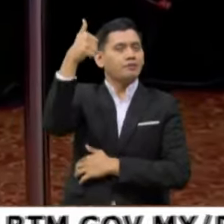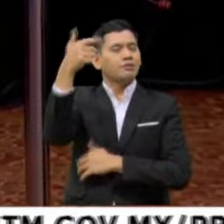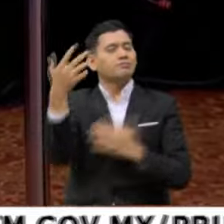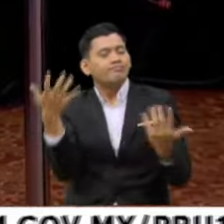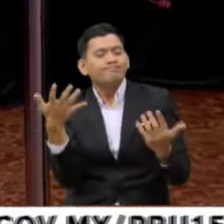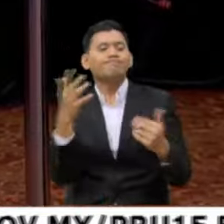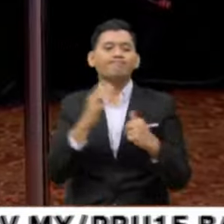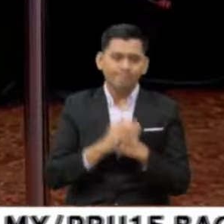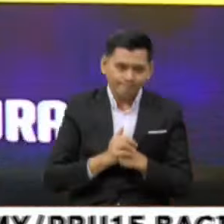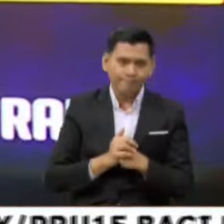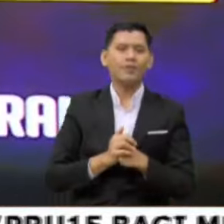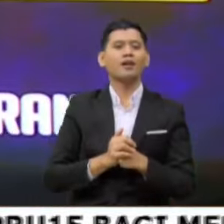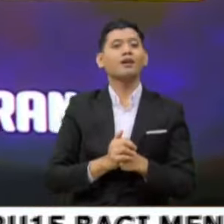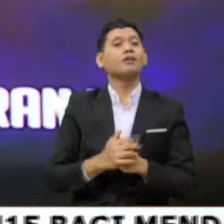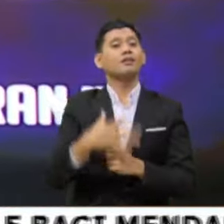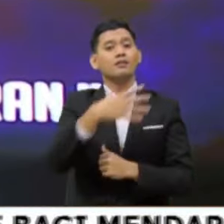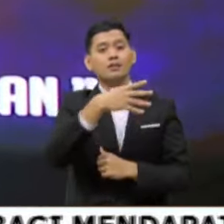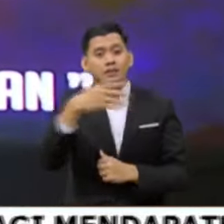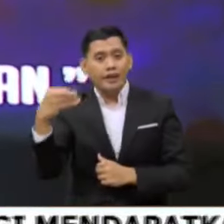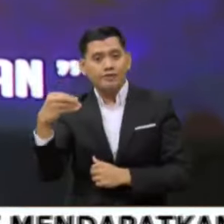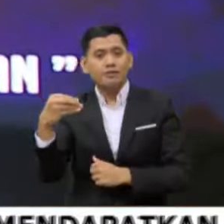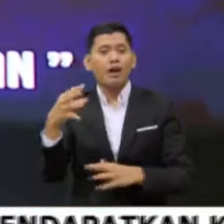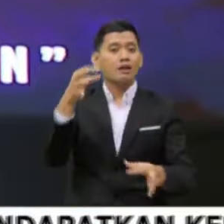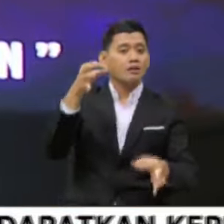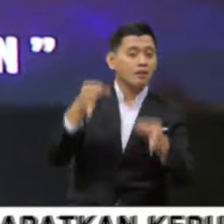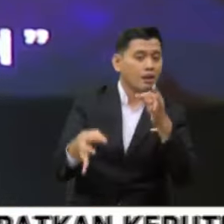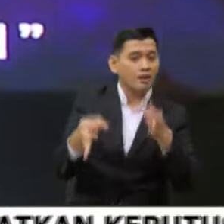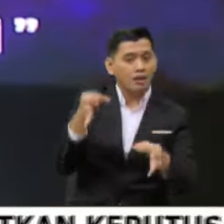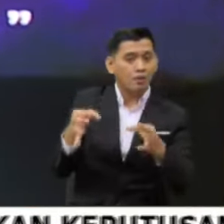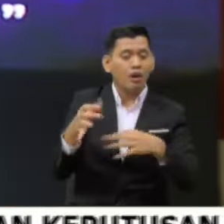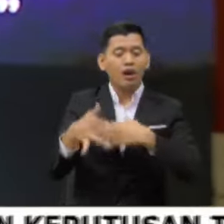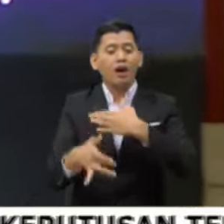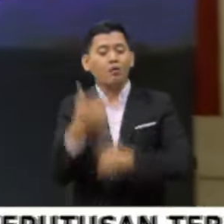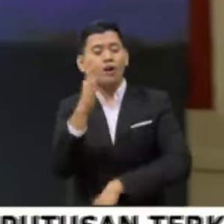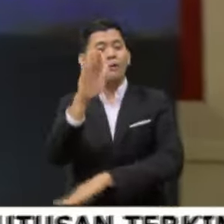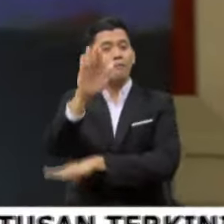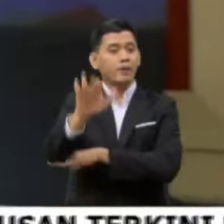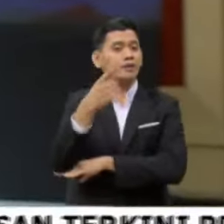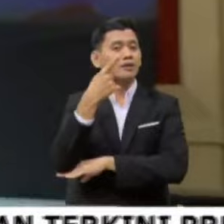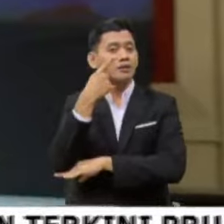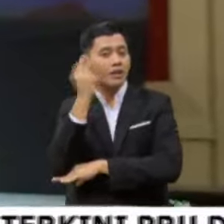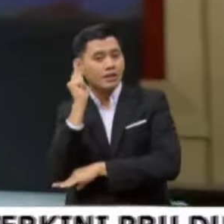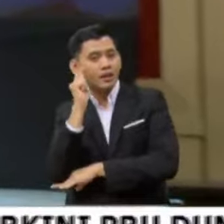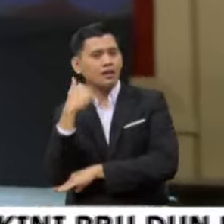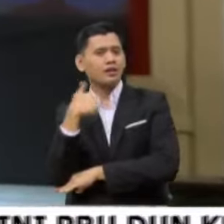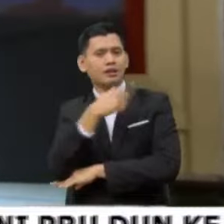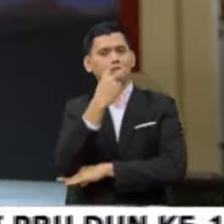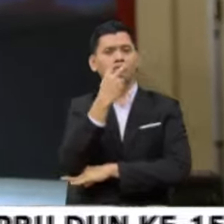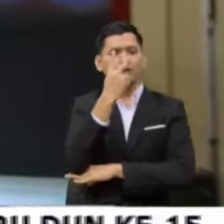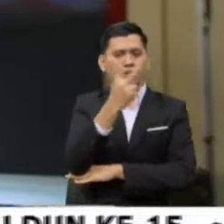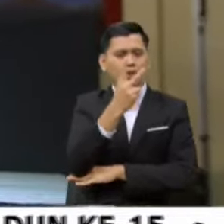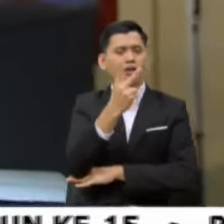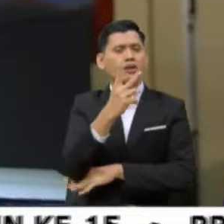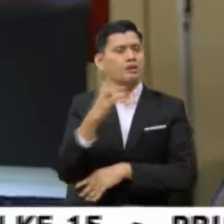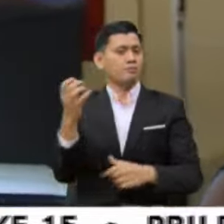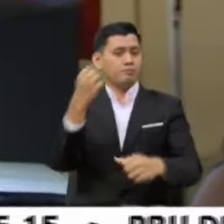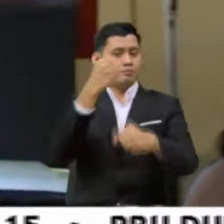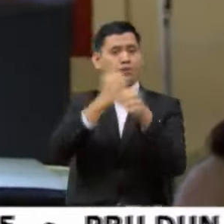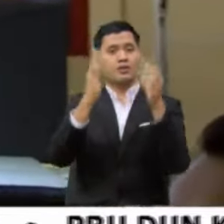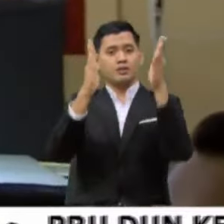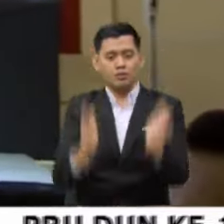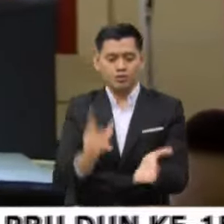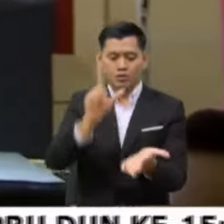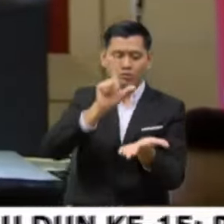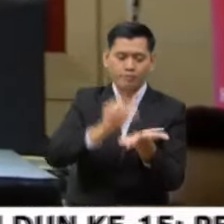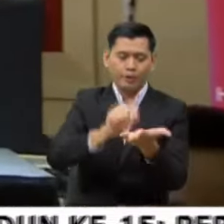sebarang hujahan. Dan kalau awal petang tadi juga, saya dapat melihat kehadiran petugas media yang